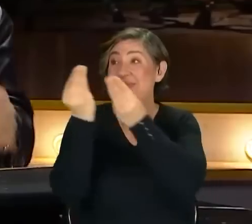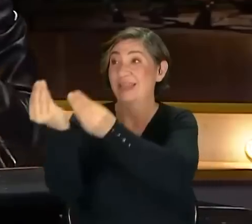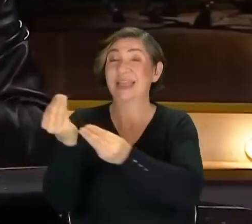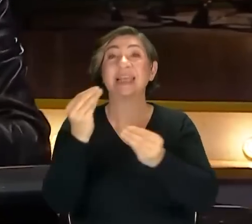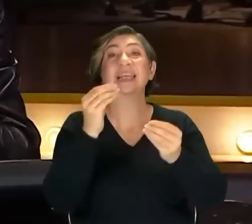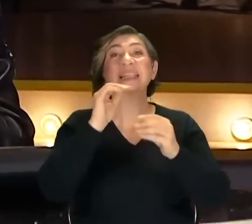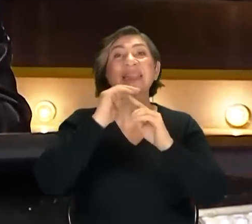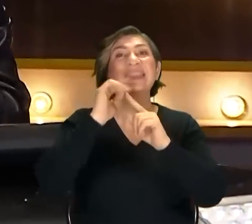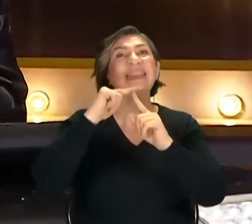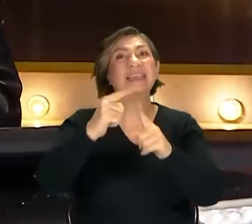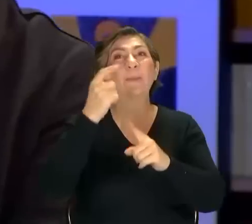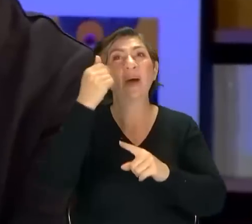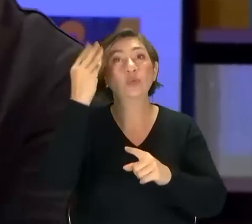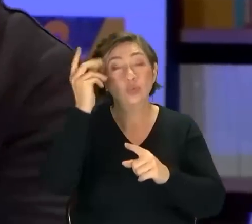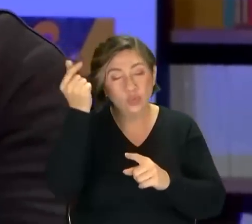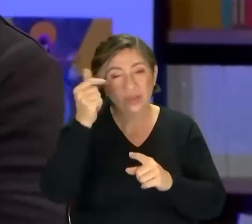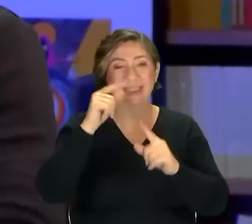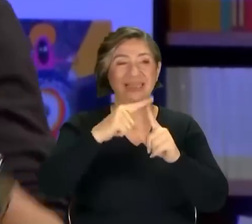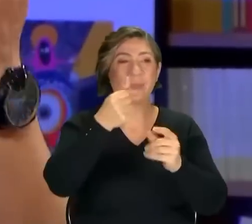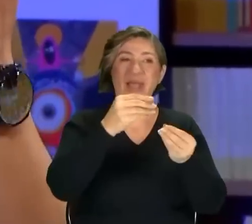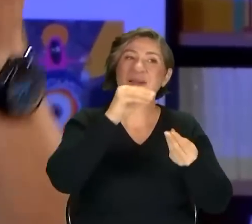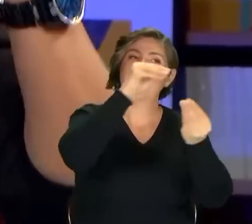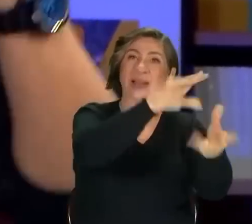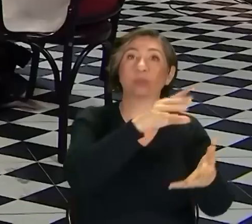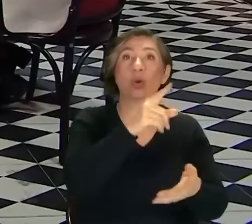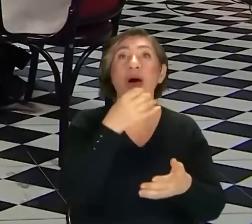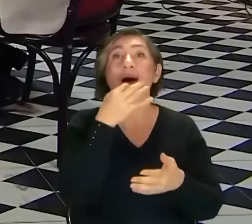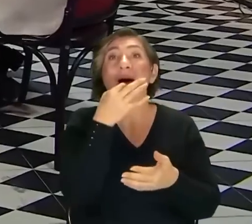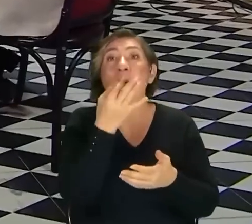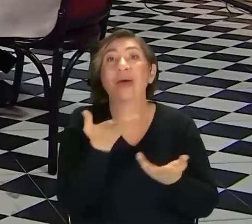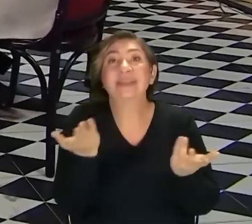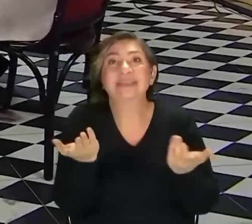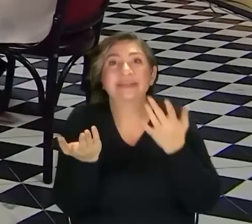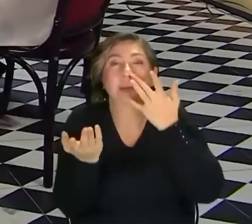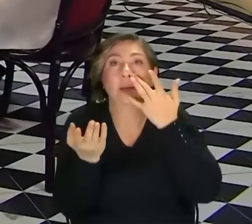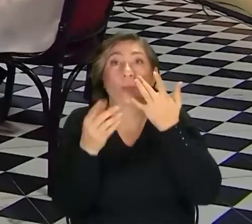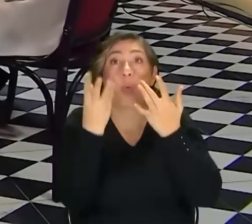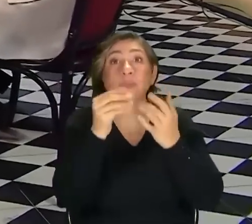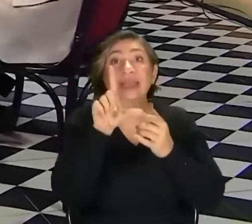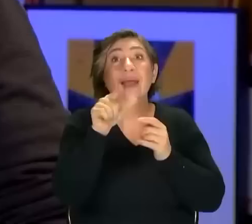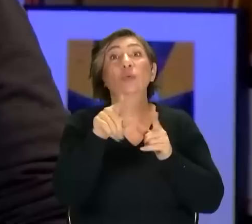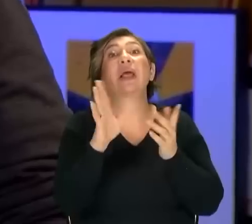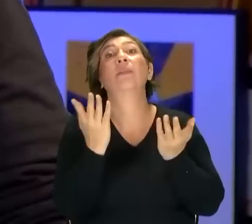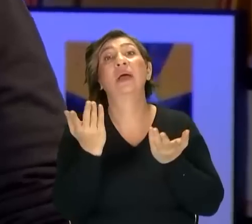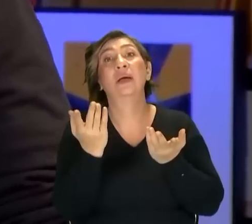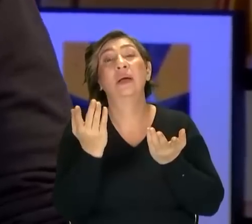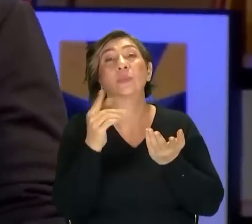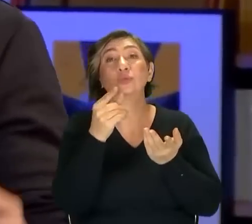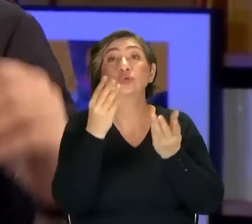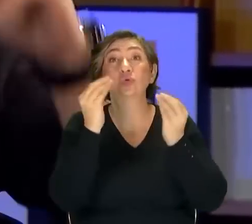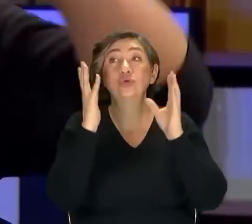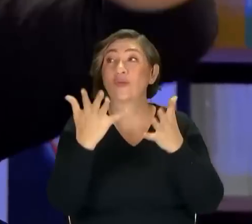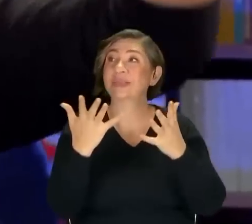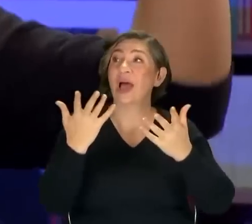işte taksisinde para unuttu ve taksici gitti parayı verdi. Ya bu haber nasıl haber bu ya? Bu olması gereken şey bu değil mi zaten? Yani bunu çok